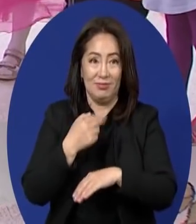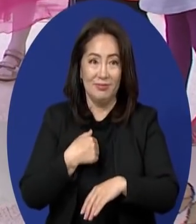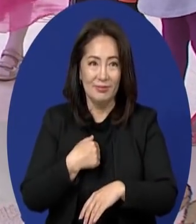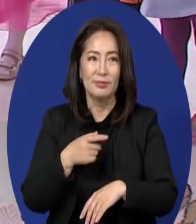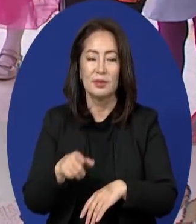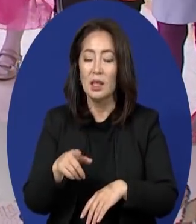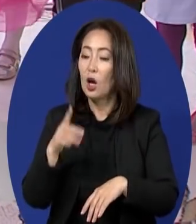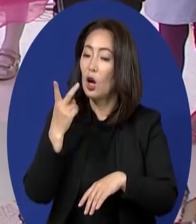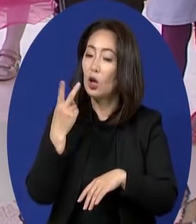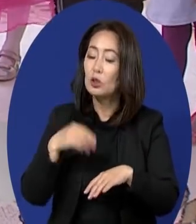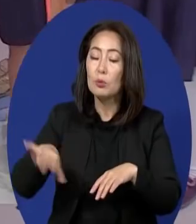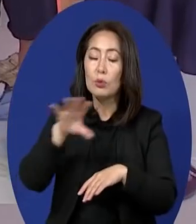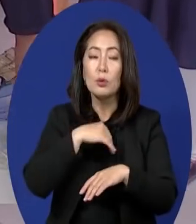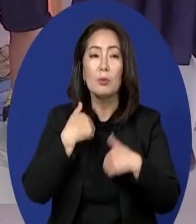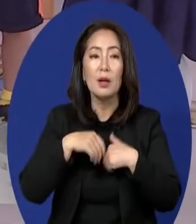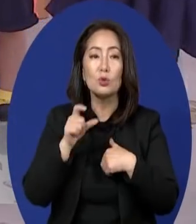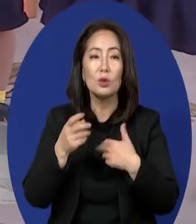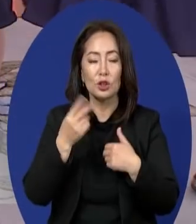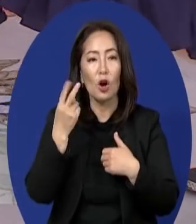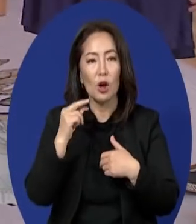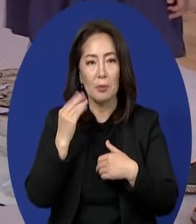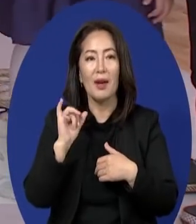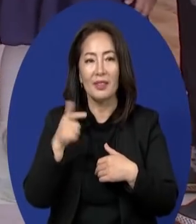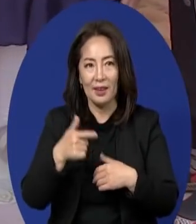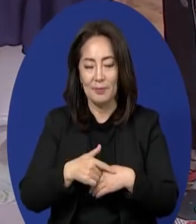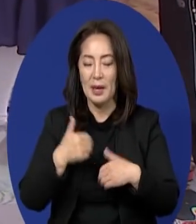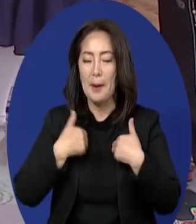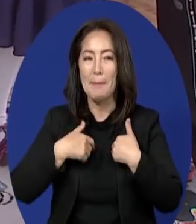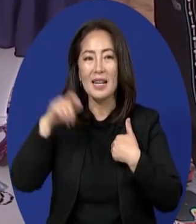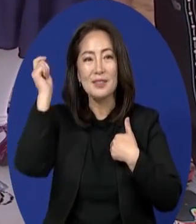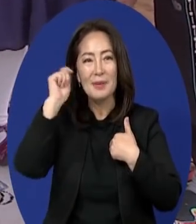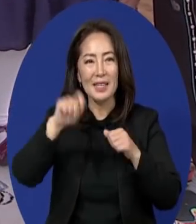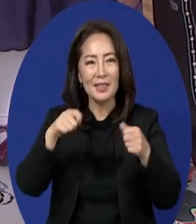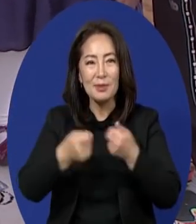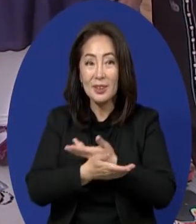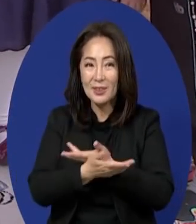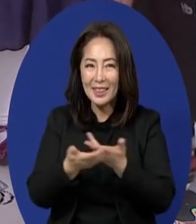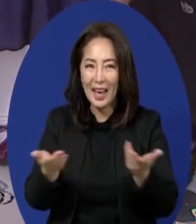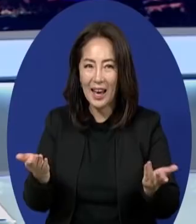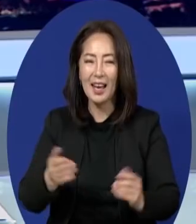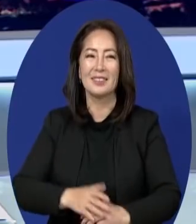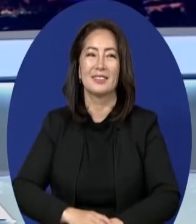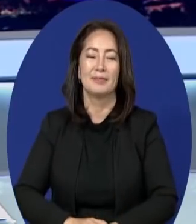орчим цэцэрлэгийн эрэгтэй багш бий. Багштай баярын мэнд хүргэе.